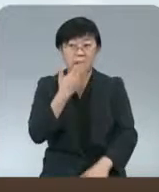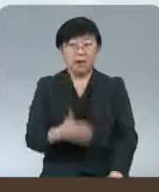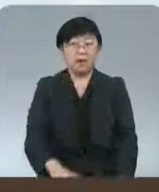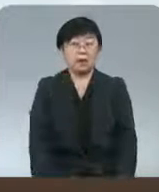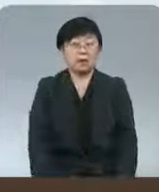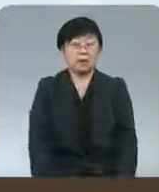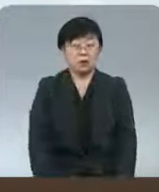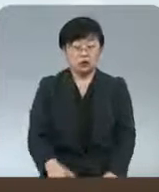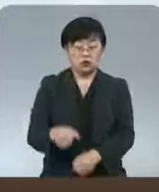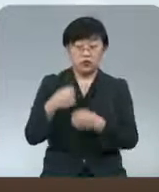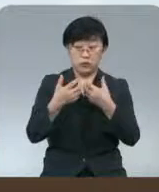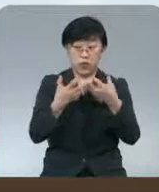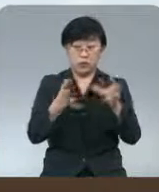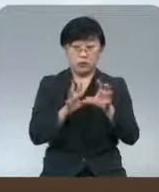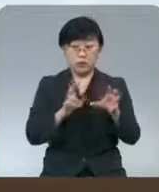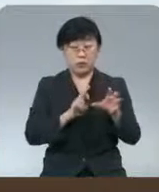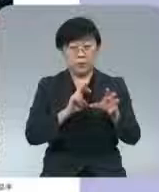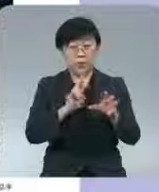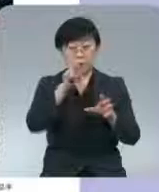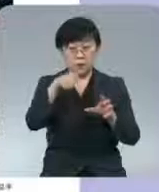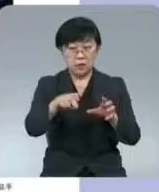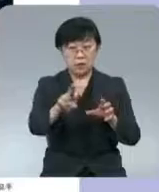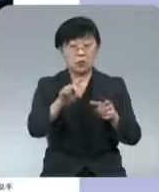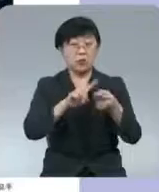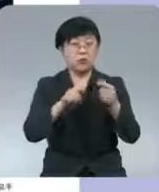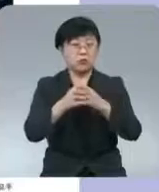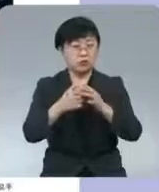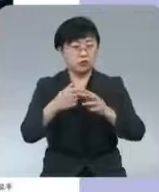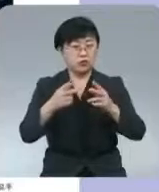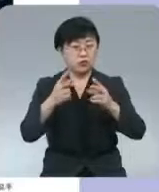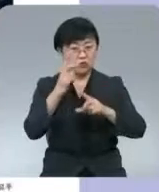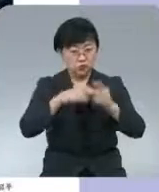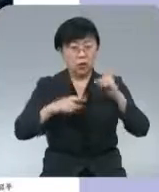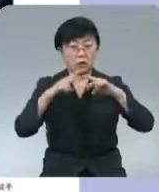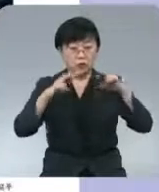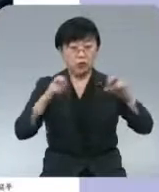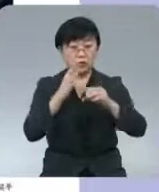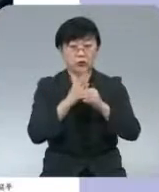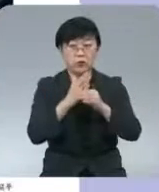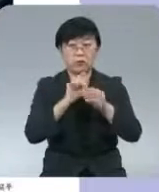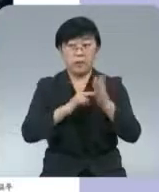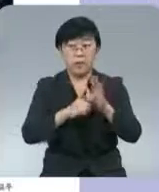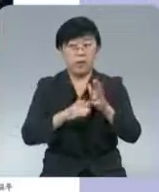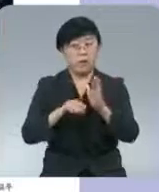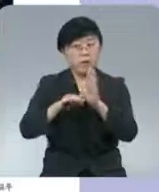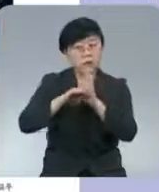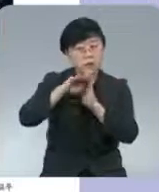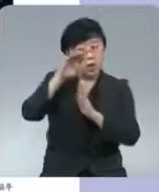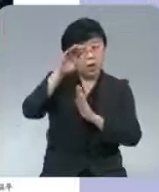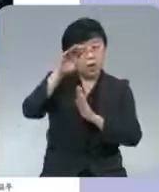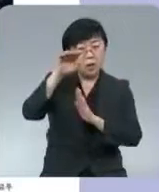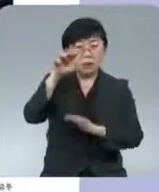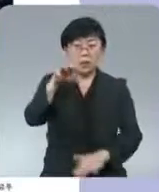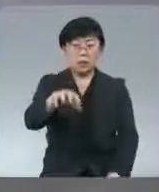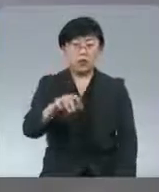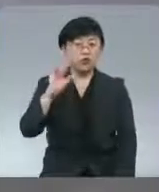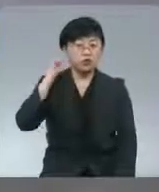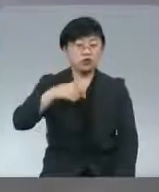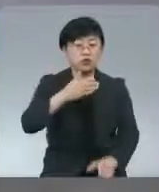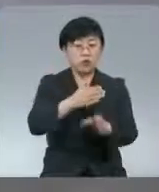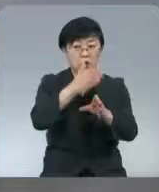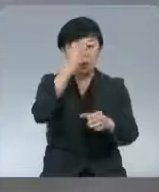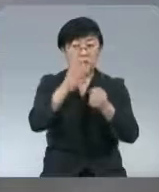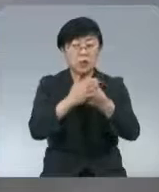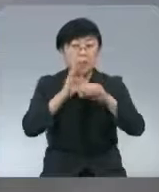ủy viên nghiên cứu thuộc diễn đàn an ninh quốc phòng Hàn Quốc Xin Trung ngu cho biết miền Bắc bất ngờ phóng tên lửa và giữa ban ngày ở